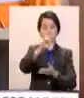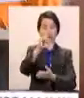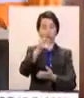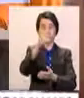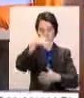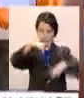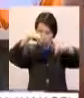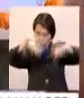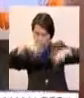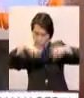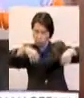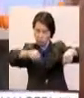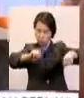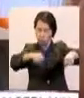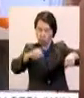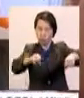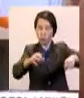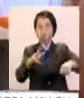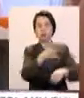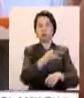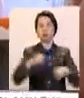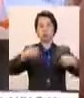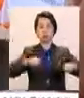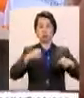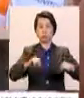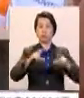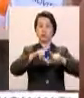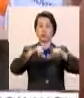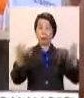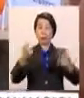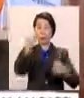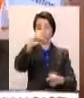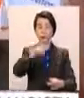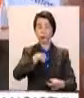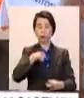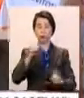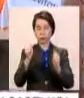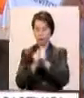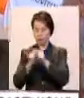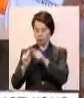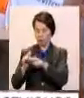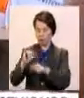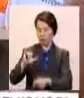test nanti. So, jentera ini memang berlainan bagi saya dengan Yamaha, tapi